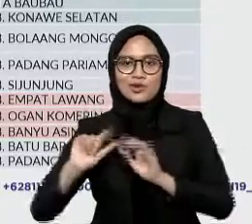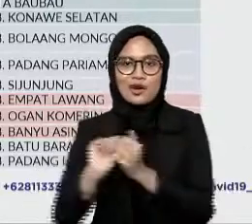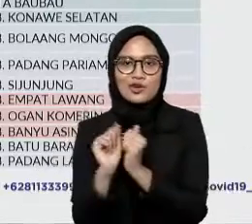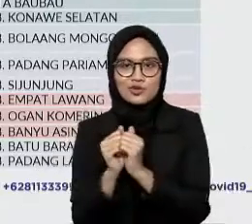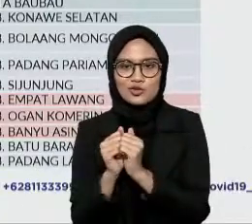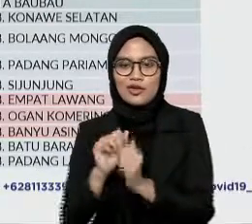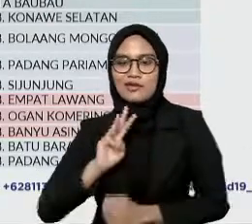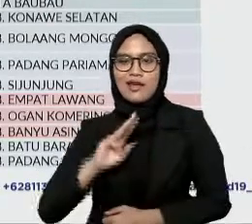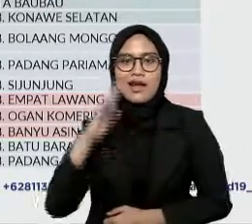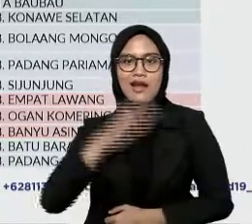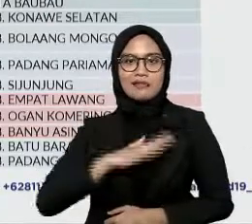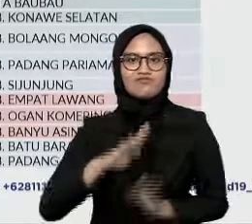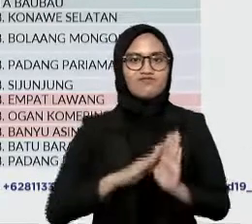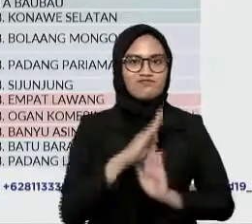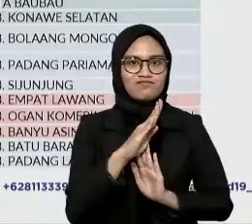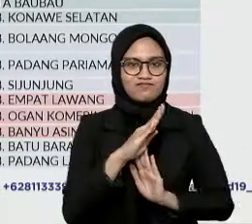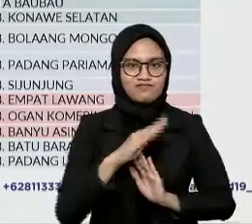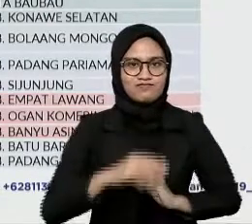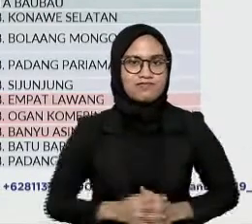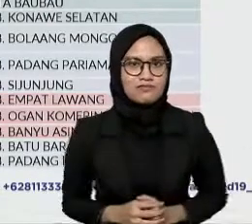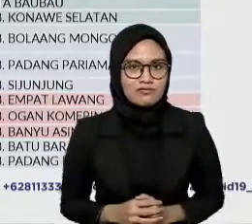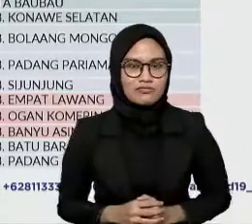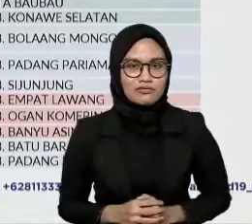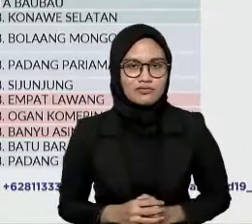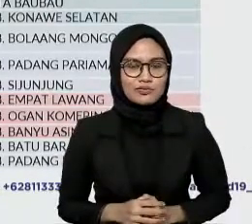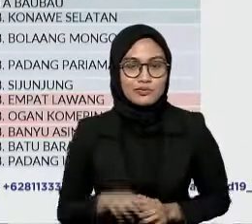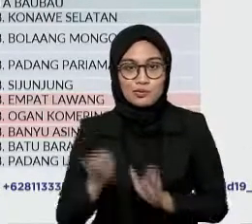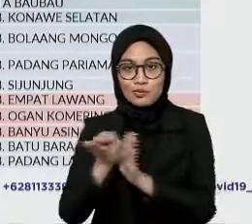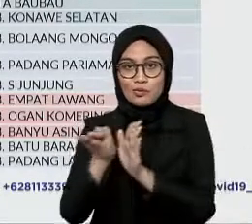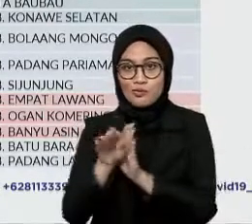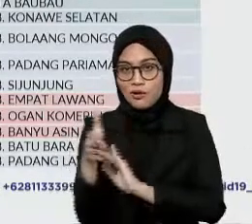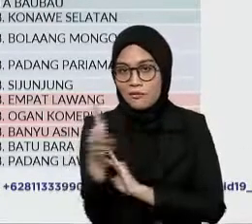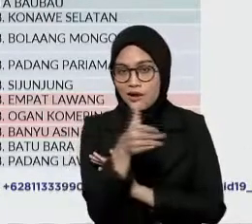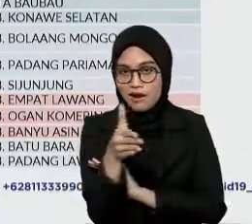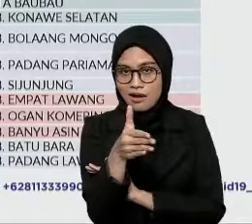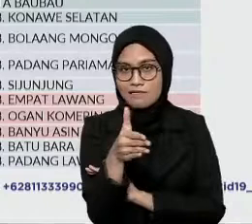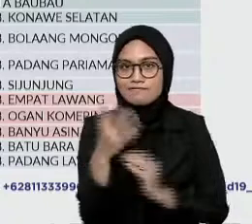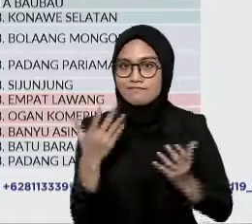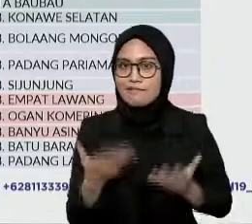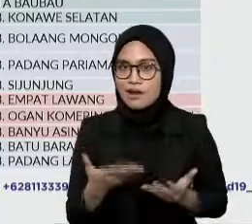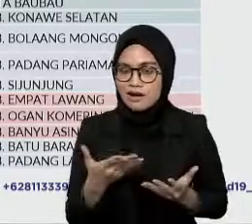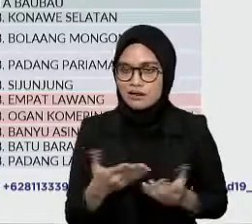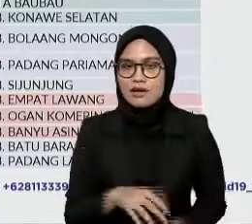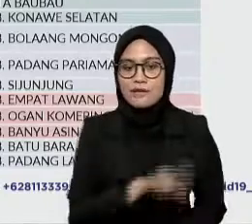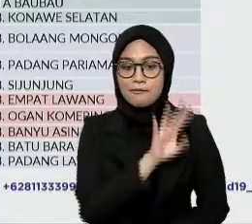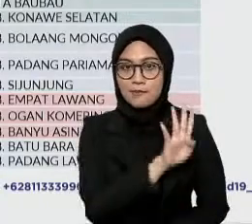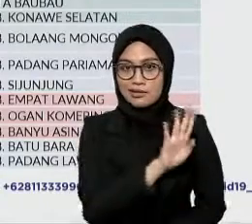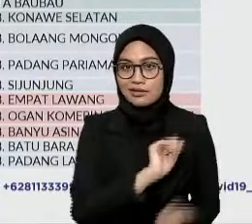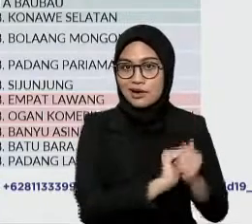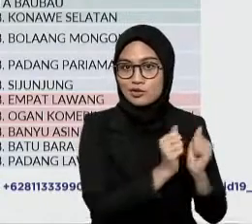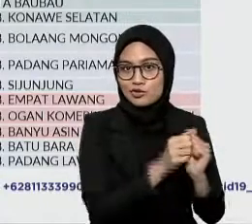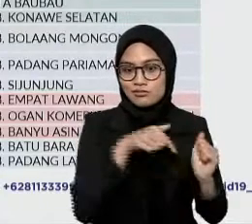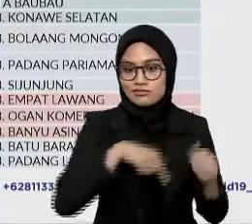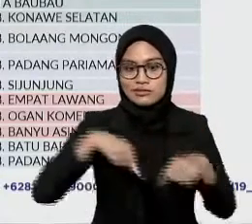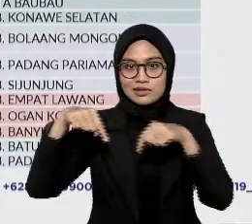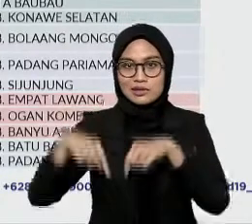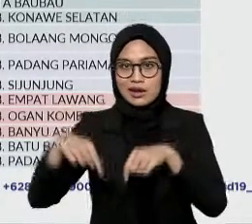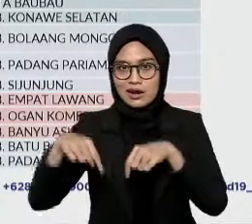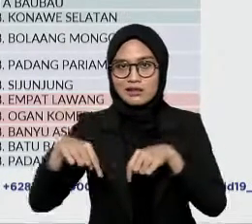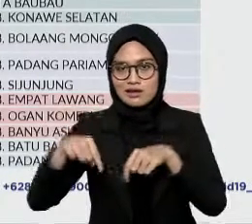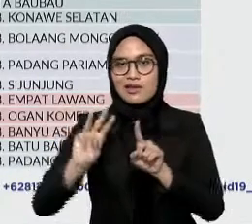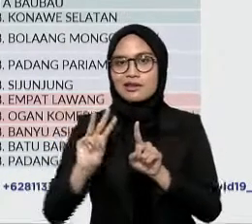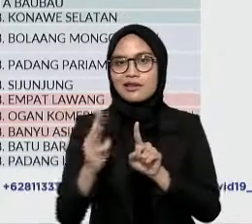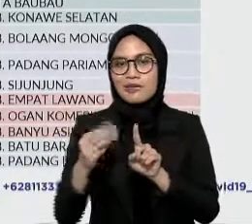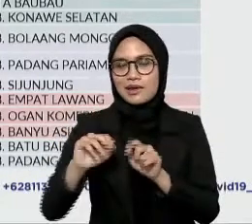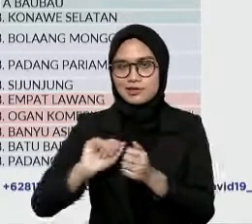3 hari. Dan terakhir, Papua Barat mengalami penambahan kasus dari 4 menjadi 13 kasus dalam